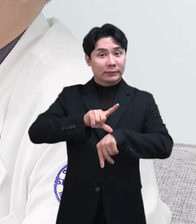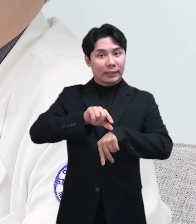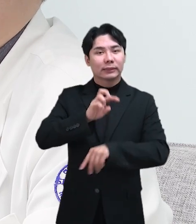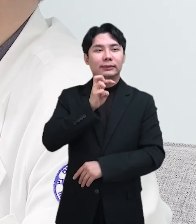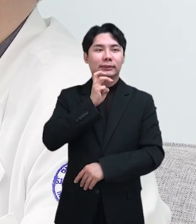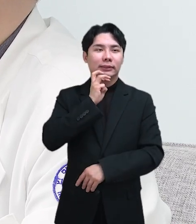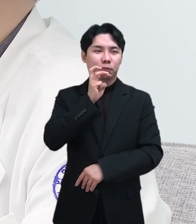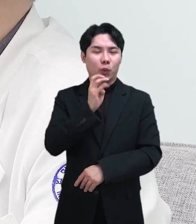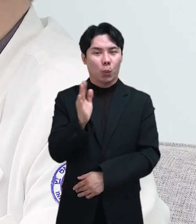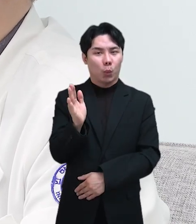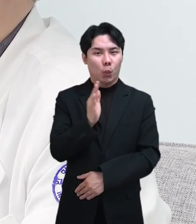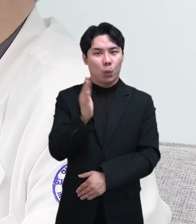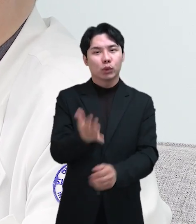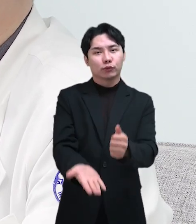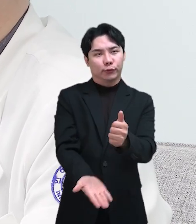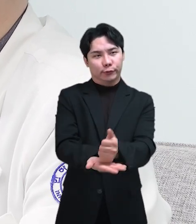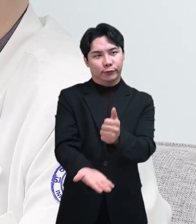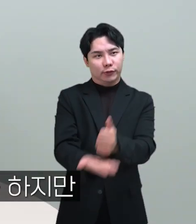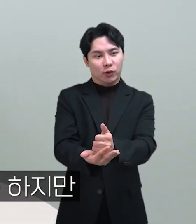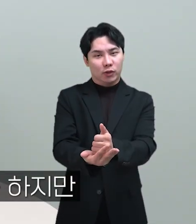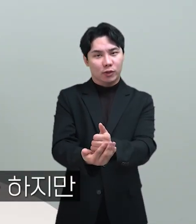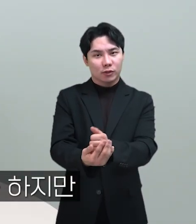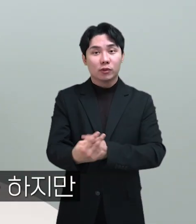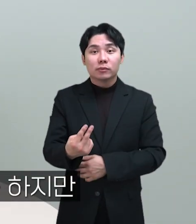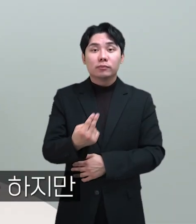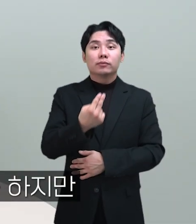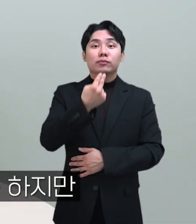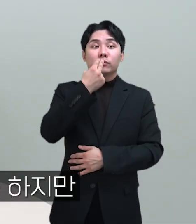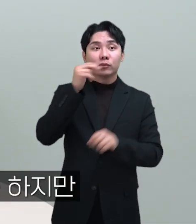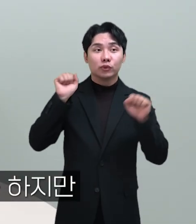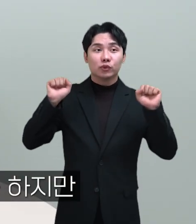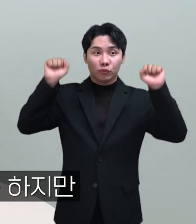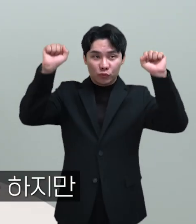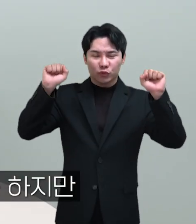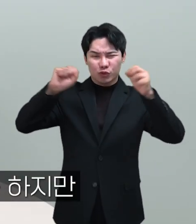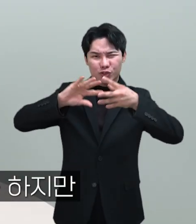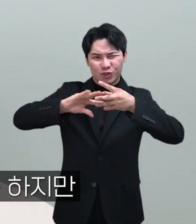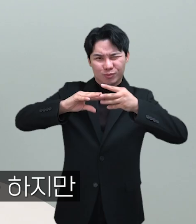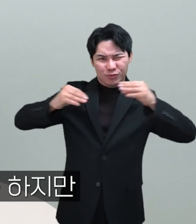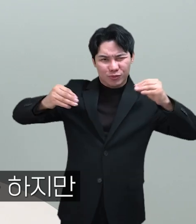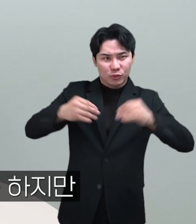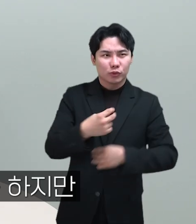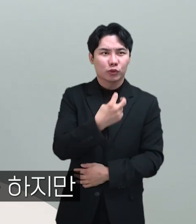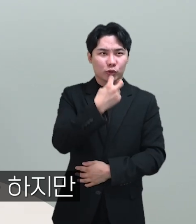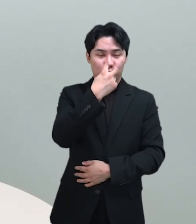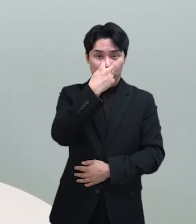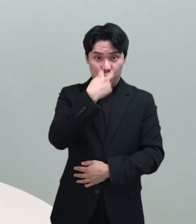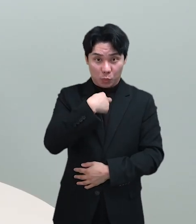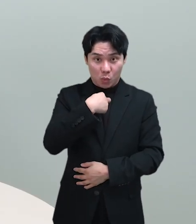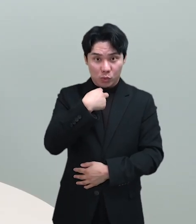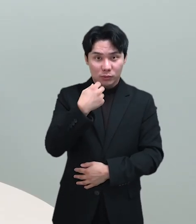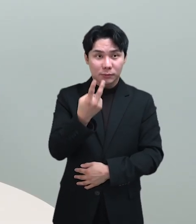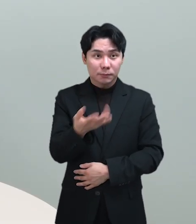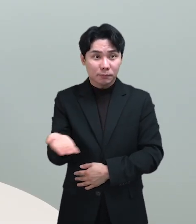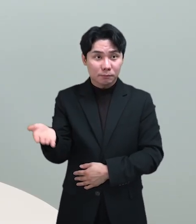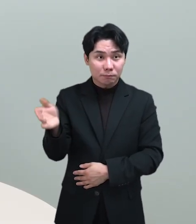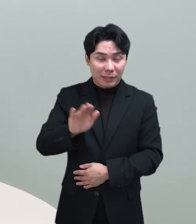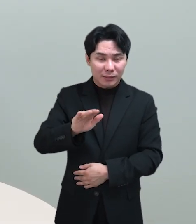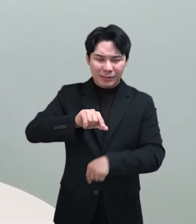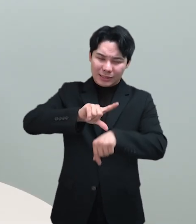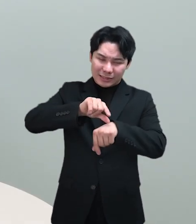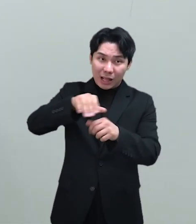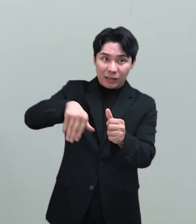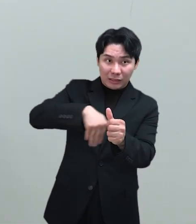정도 이상 해주는 것이 좋다고 합니다. 보통 유산소 운동과 근력 운동을 같이 하긴 하지만 시간이나 체력이